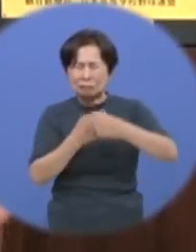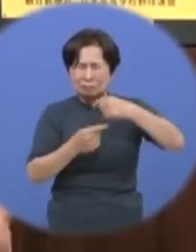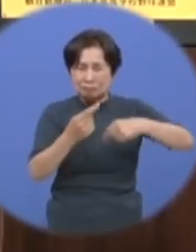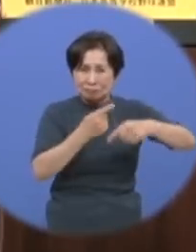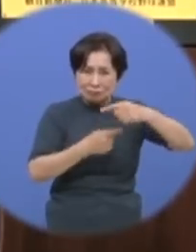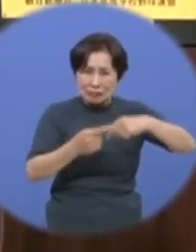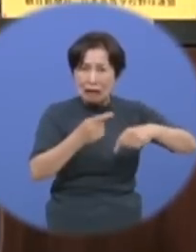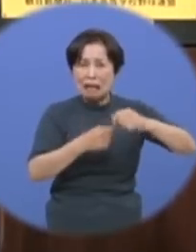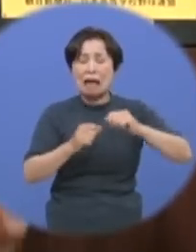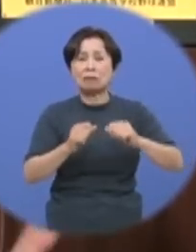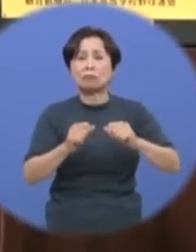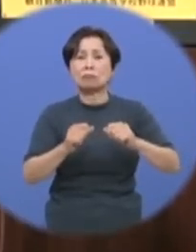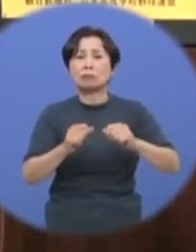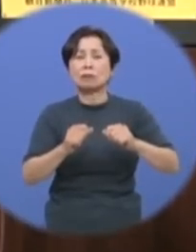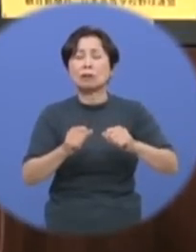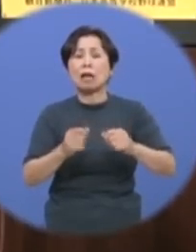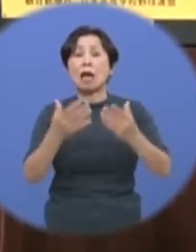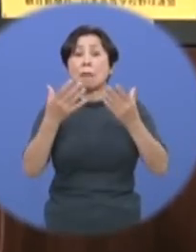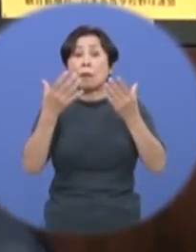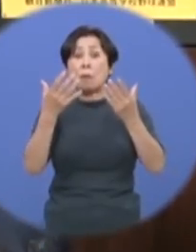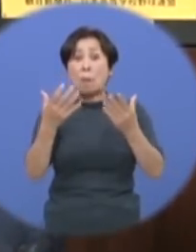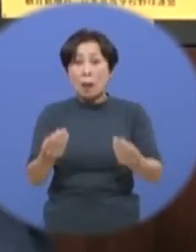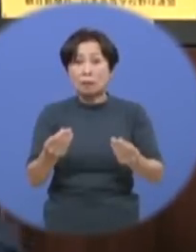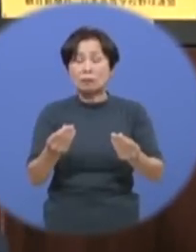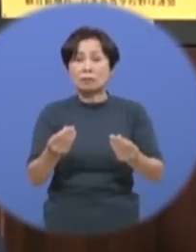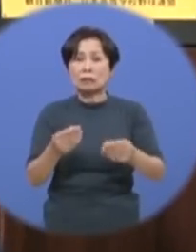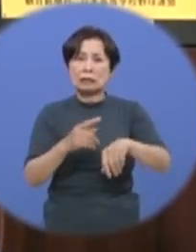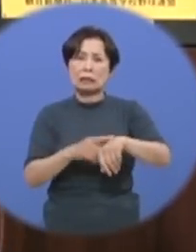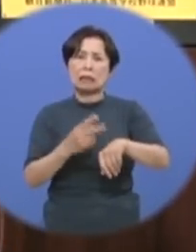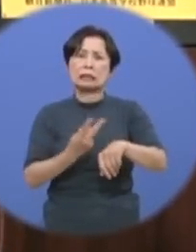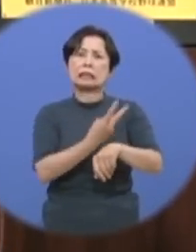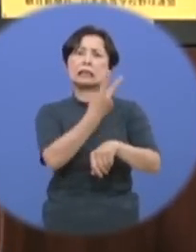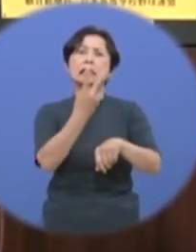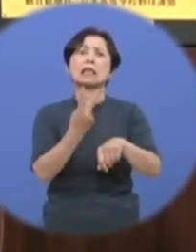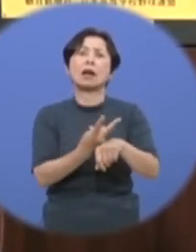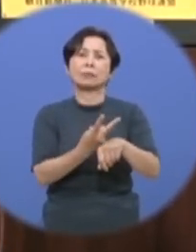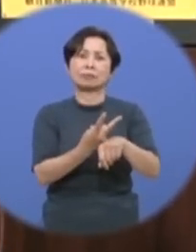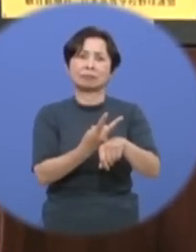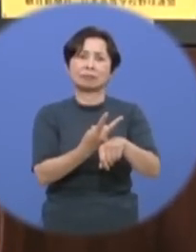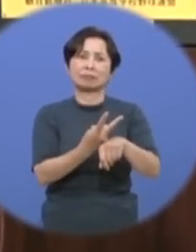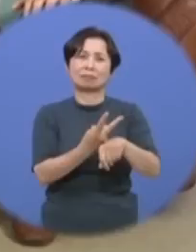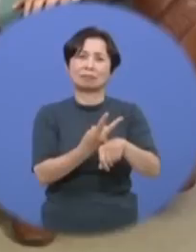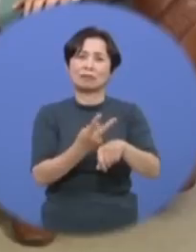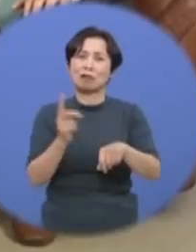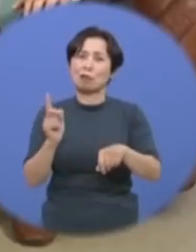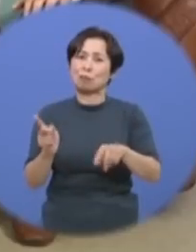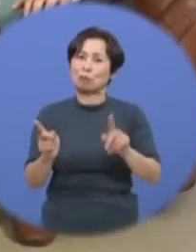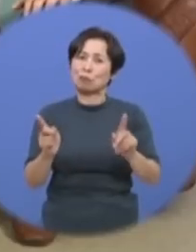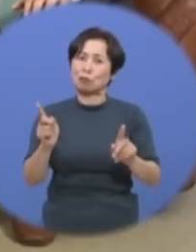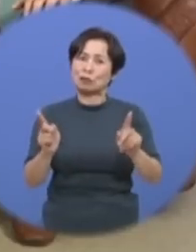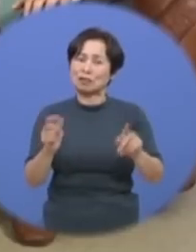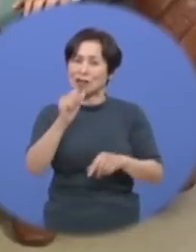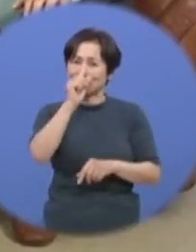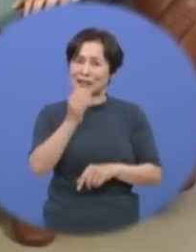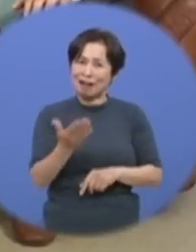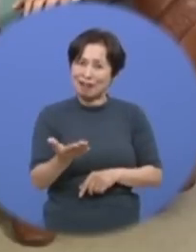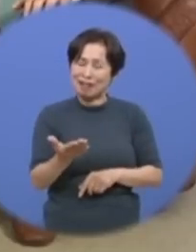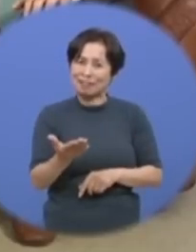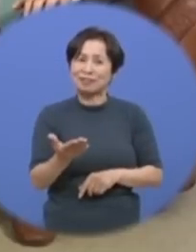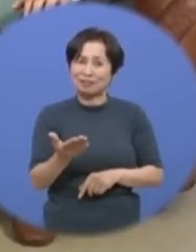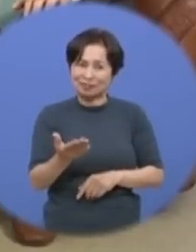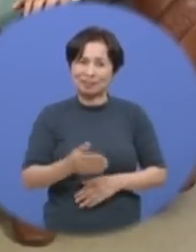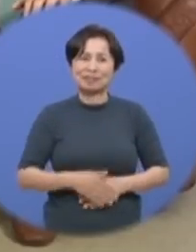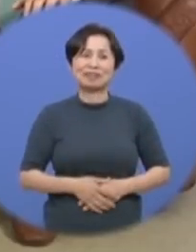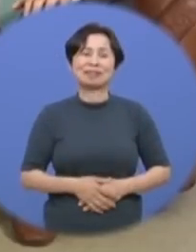よでも30万本撮り終わった時間見たら2時間経ったはぁどっちがええ甲冑ですね